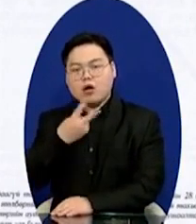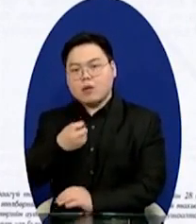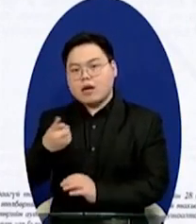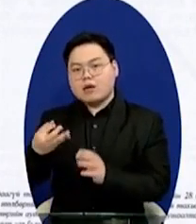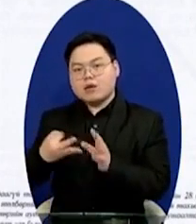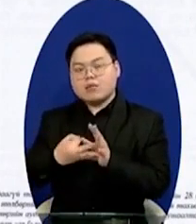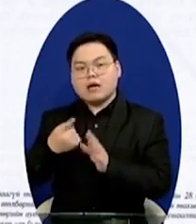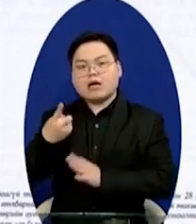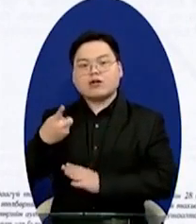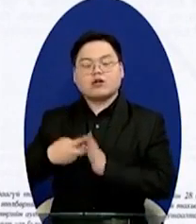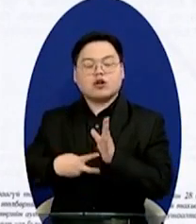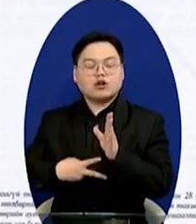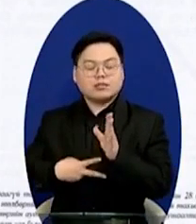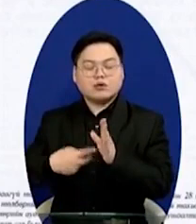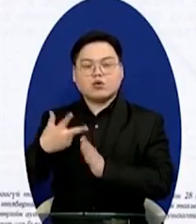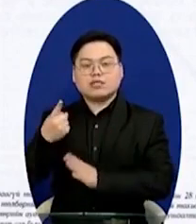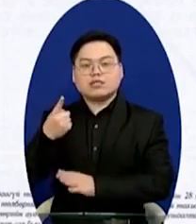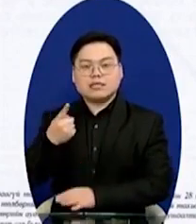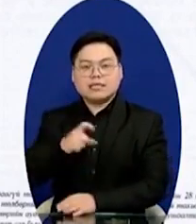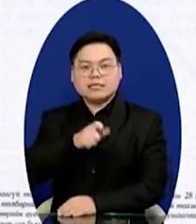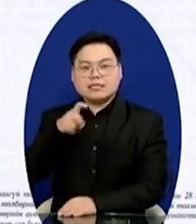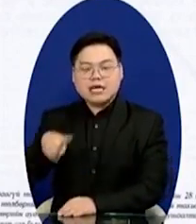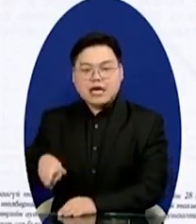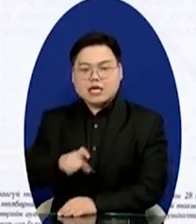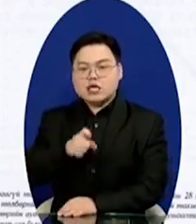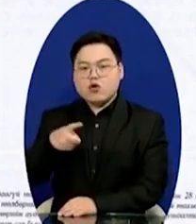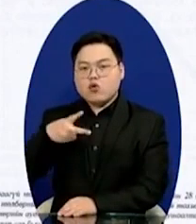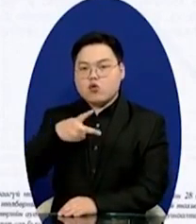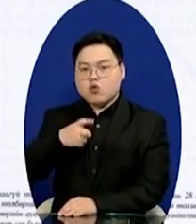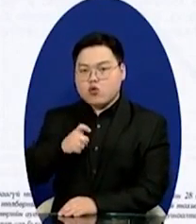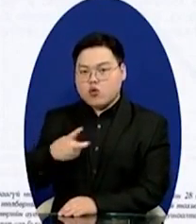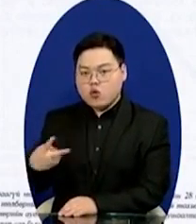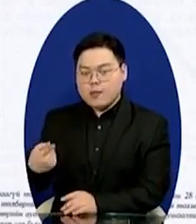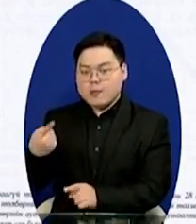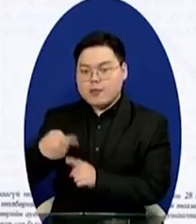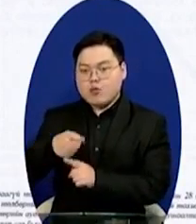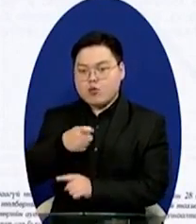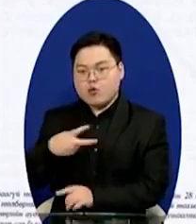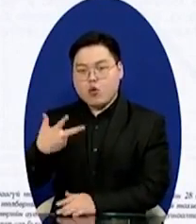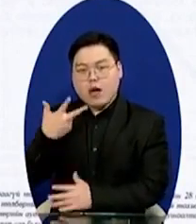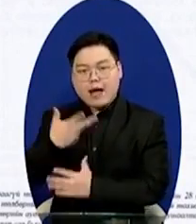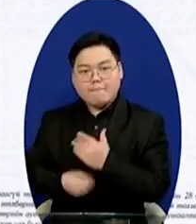сарын 31-ний өдрийн байдлаар үндсэн зээл, зээлийн хүү нэмэгдүүлсэн хүү зэрэг